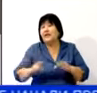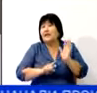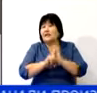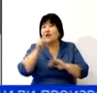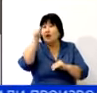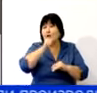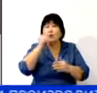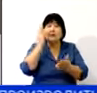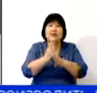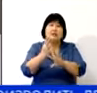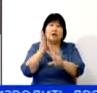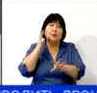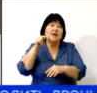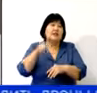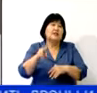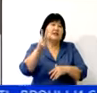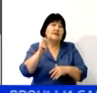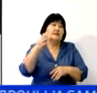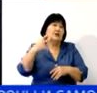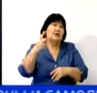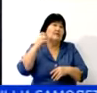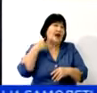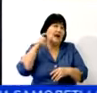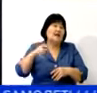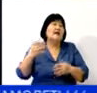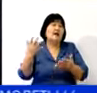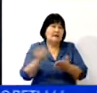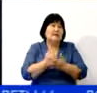начала года стоявшие в очереди 1242 кызылординца отметили новоселье.